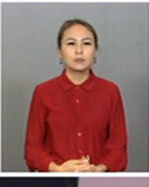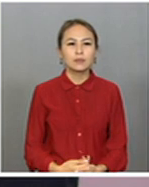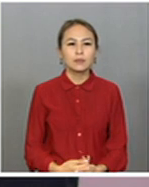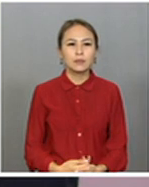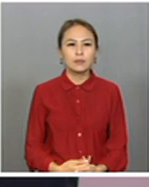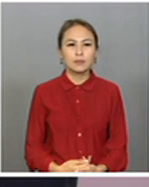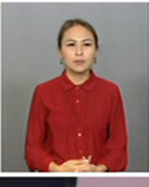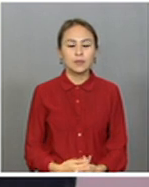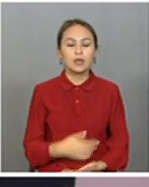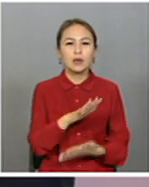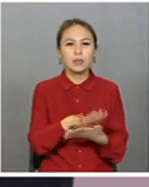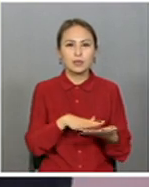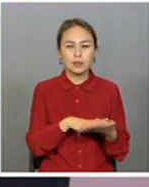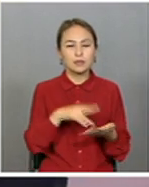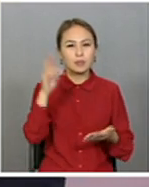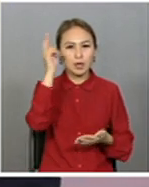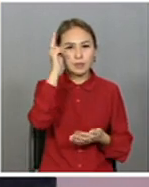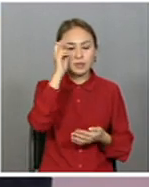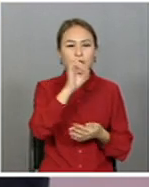Ары қарай сабағымызды